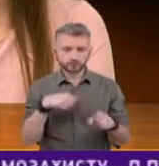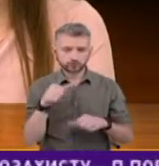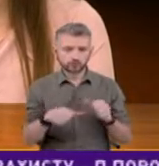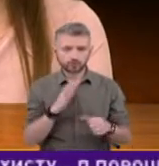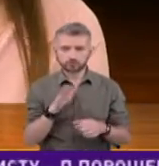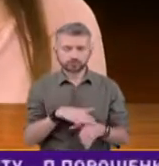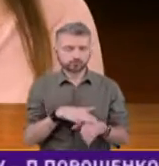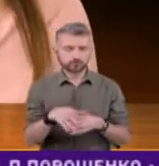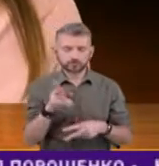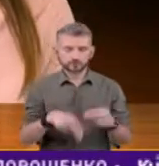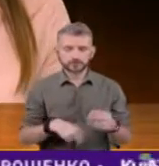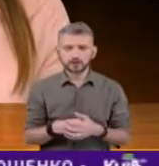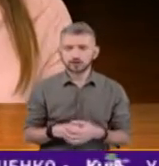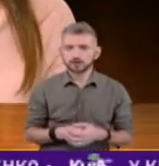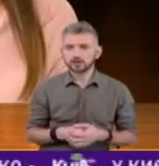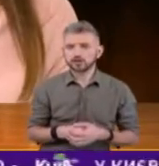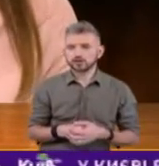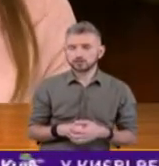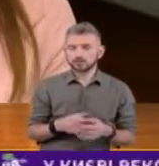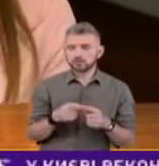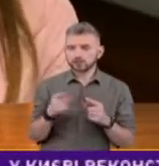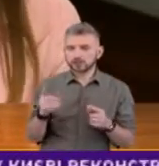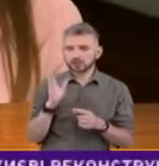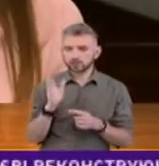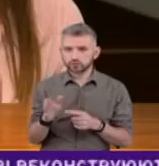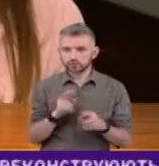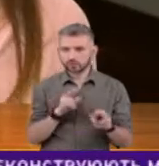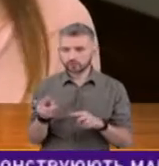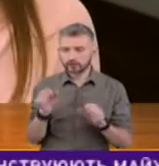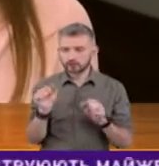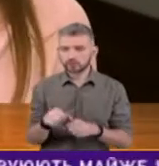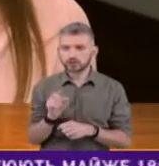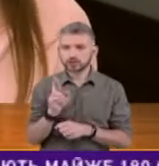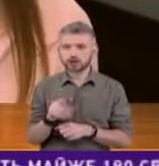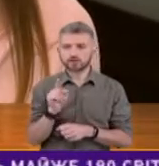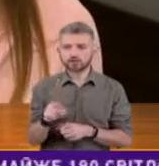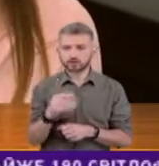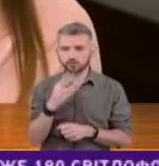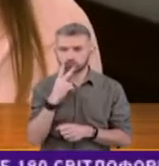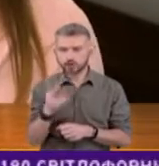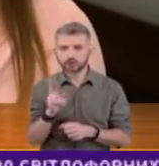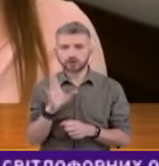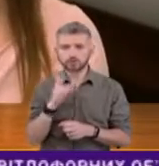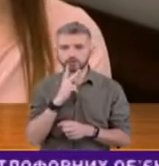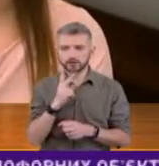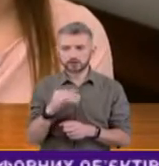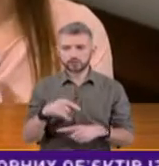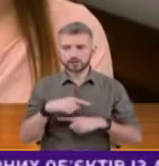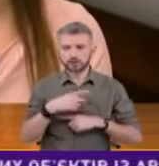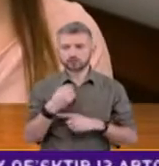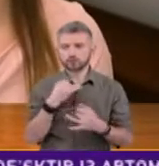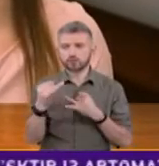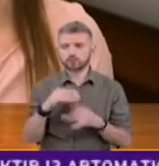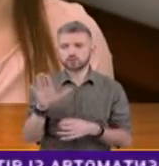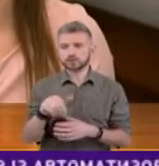точно завершено. Ну, процес вже точно буде за яким слід слідкувати. Про те, як ви його бачите, яким чином, скоріше за все, буде виглядати у фіналі, ми ще поговоримо,